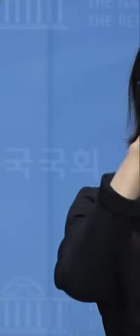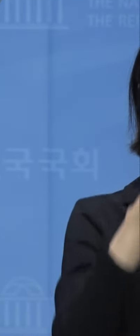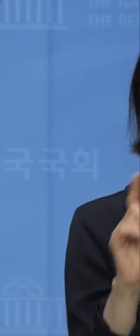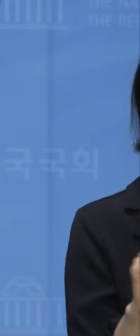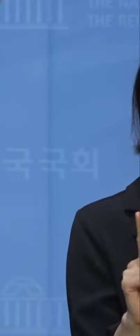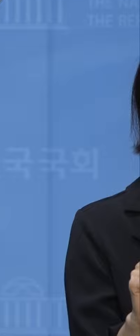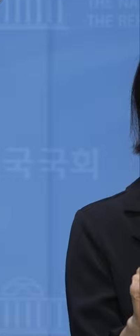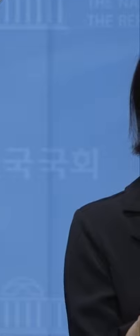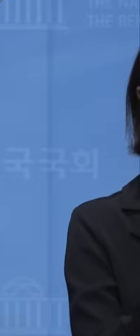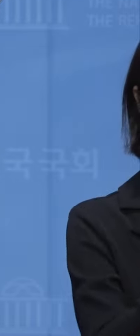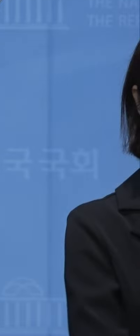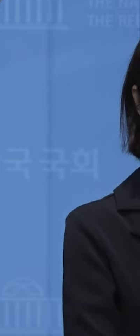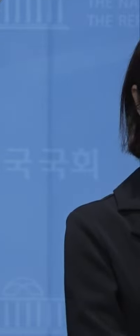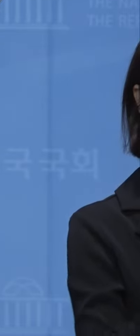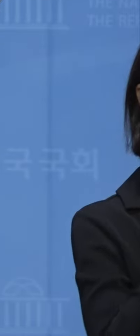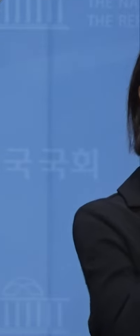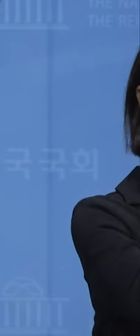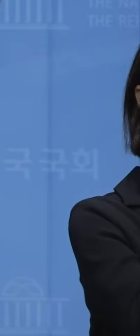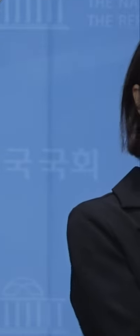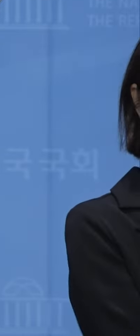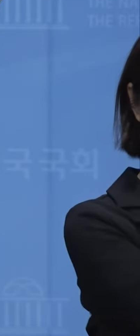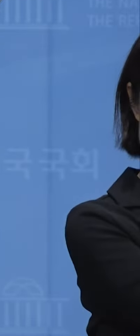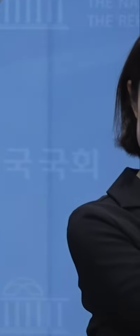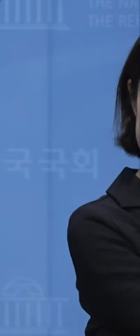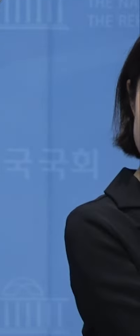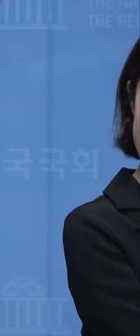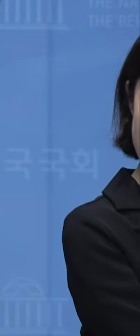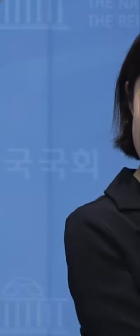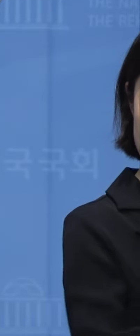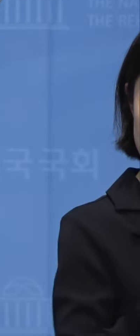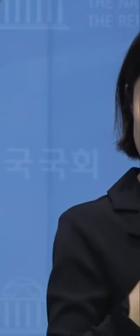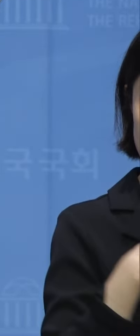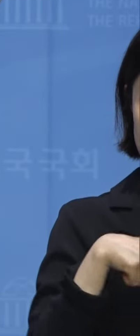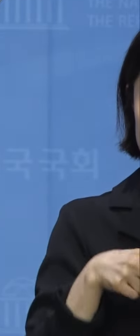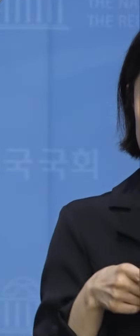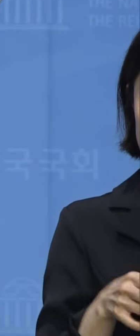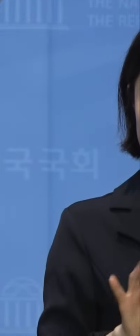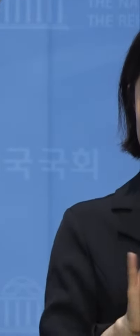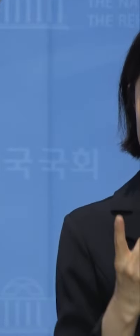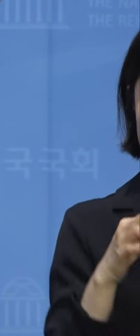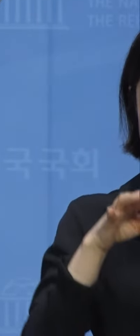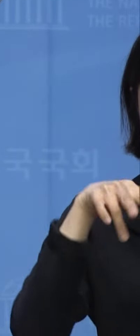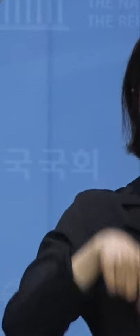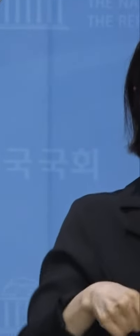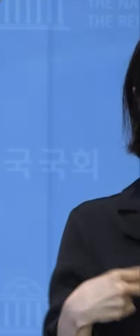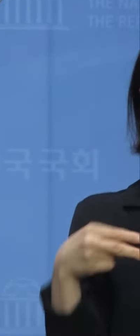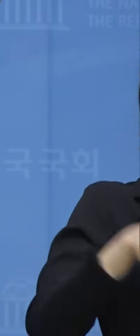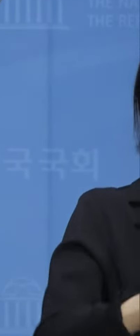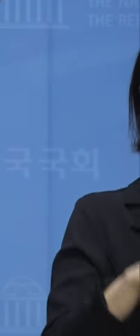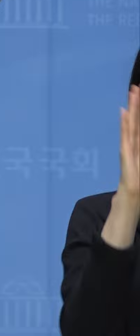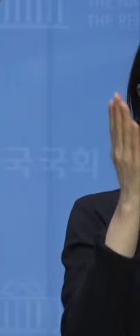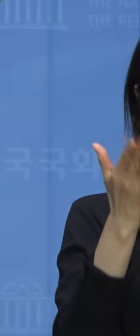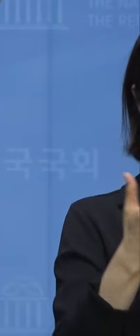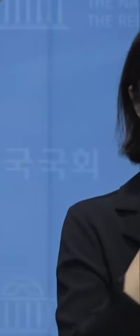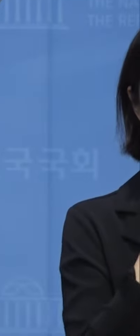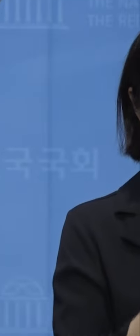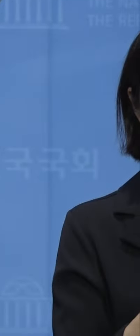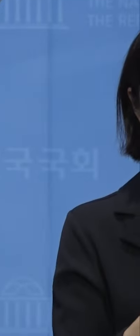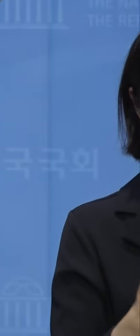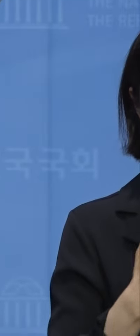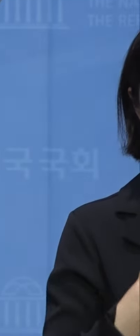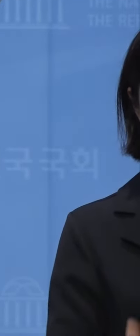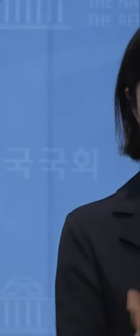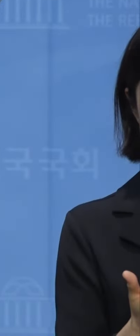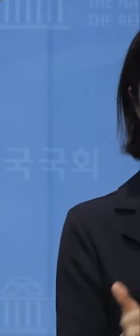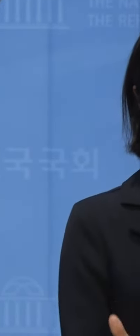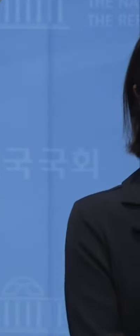윤석열 대통령을 탄핵하기 위해 저 정봉주가 이 자리에 섰습니다. 정봉주가